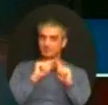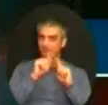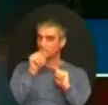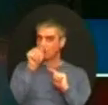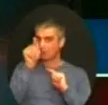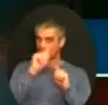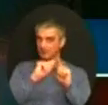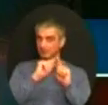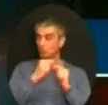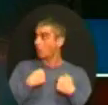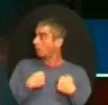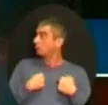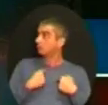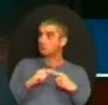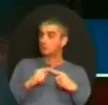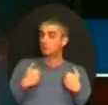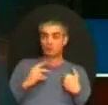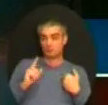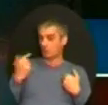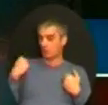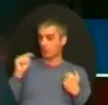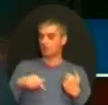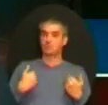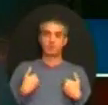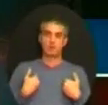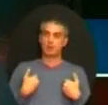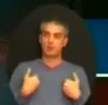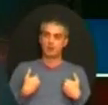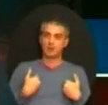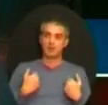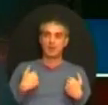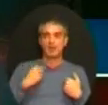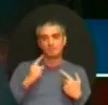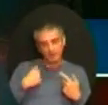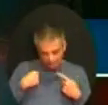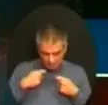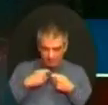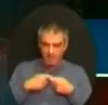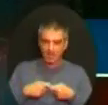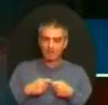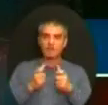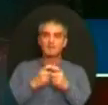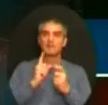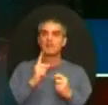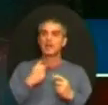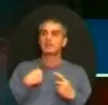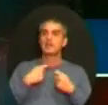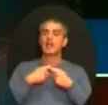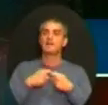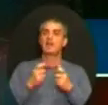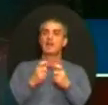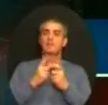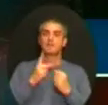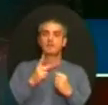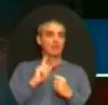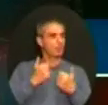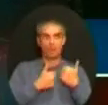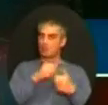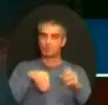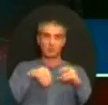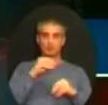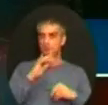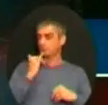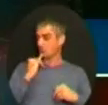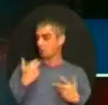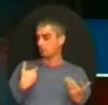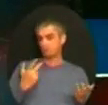אותך סימנו. אותי סימנו, ואם לא, לא הייתי מגיעה. אני יכולה לדבר, אבל אני חברה במפלגה. אותך סימנו. אני חברה במפלגה. את לא התמודדת בפריימריז,